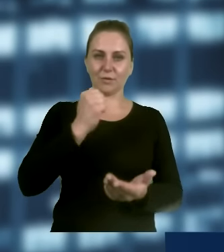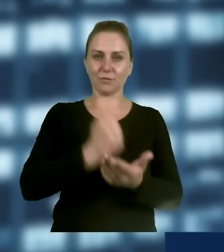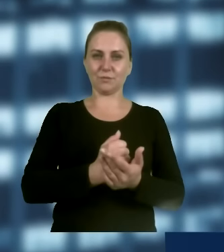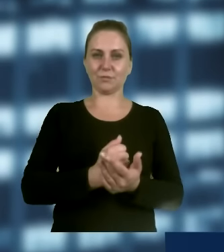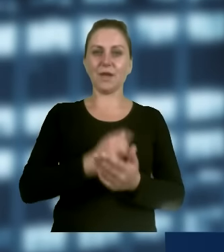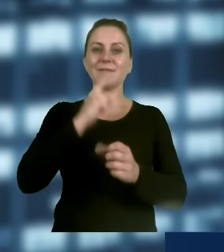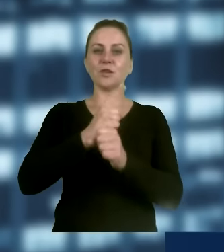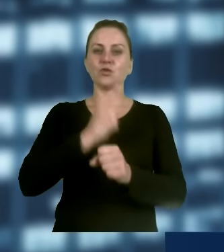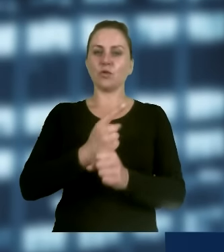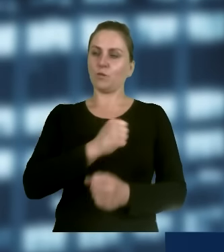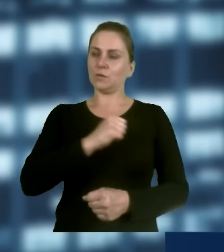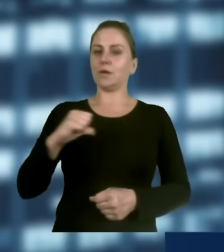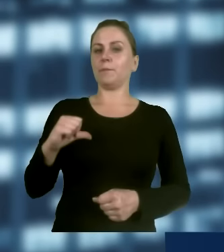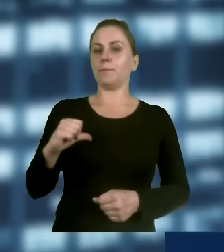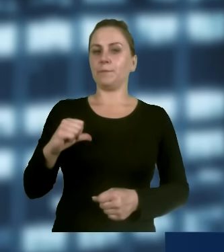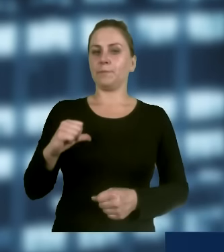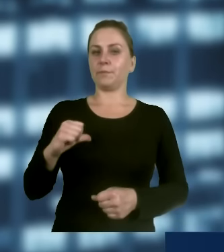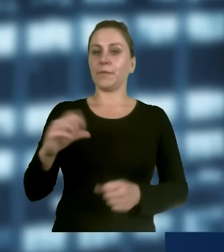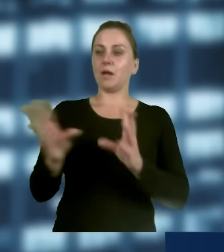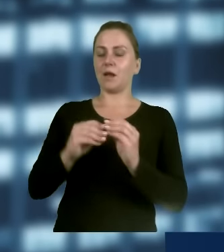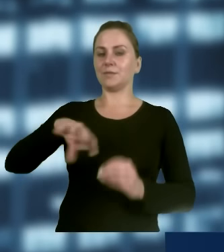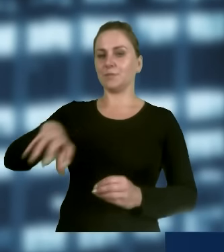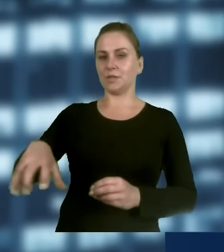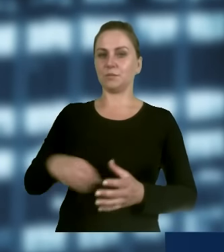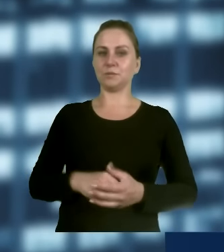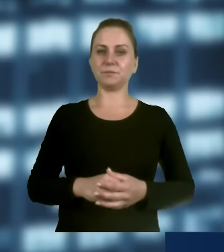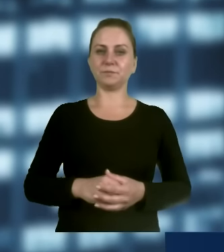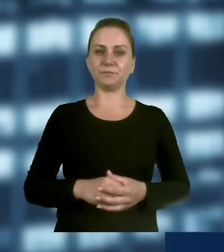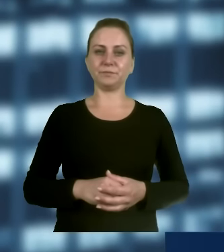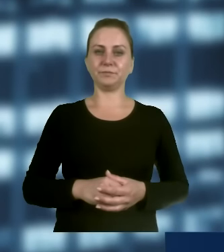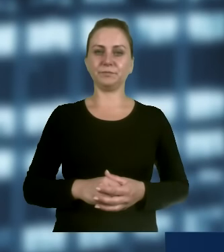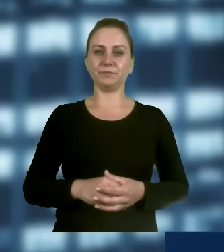on i ten jego zespół.